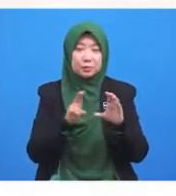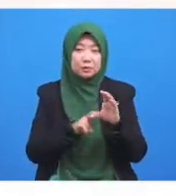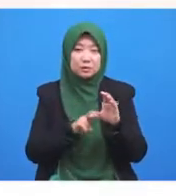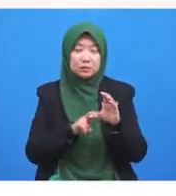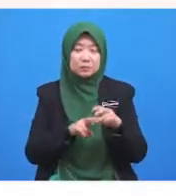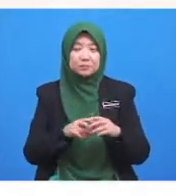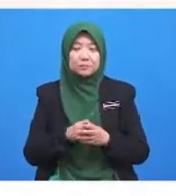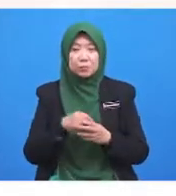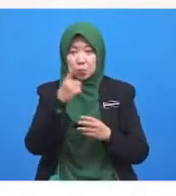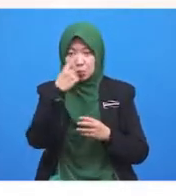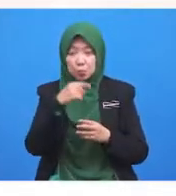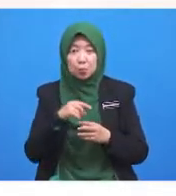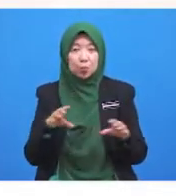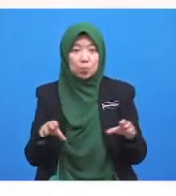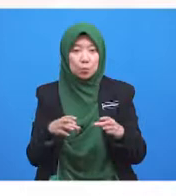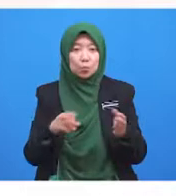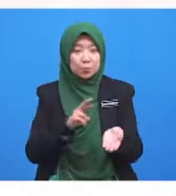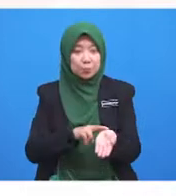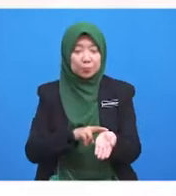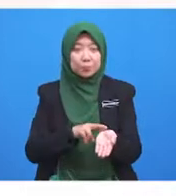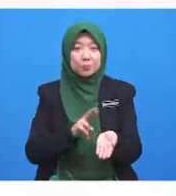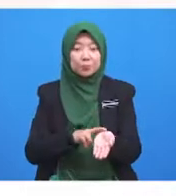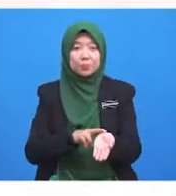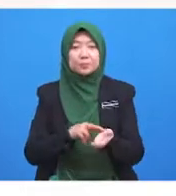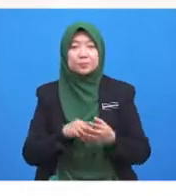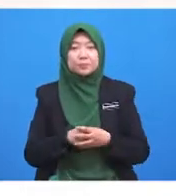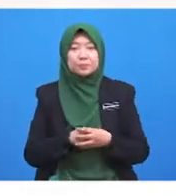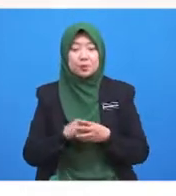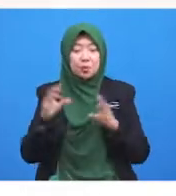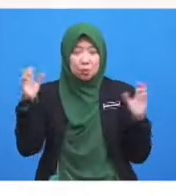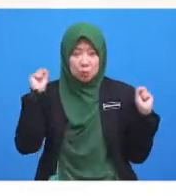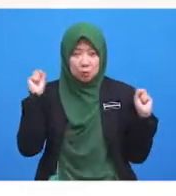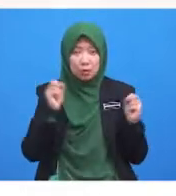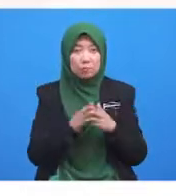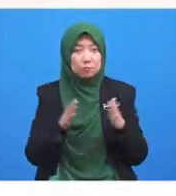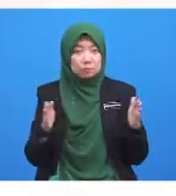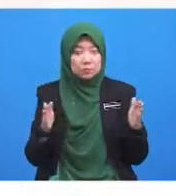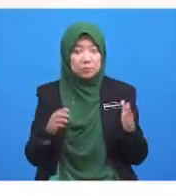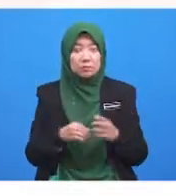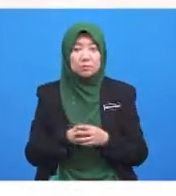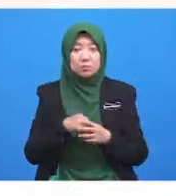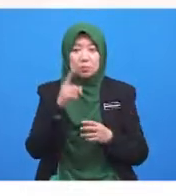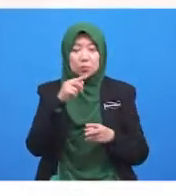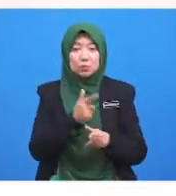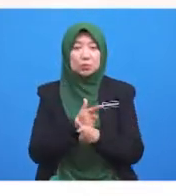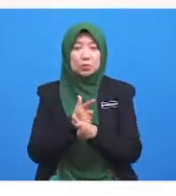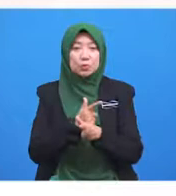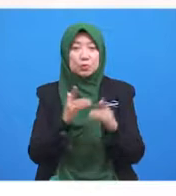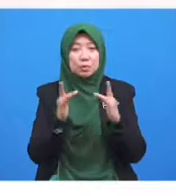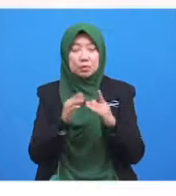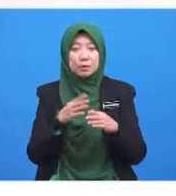digunakan untuk melakukan rawatan. Tuala besar digunakan untuk melindungi katil dan